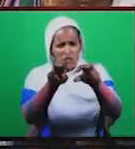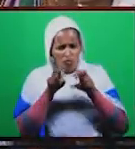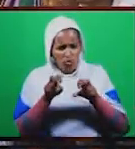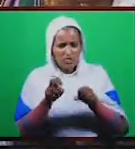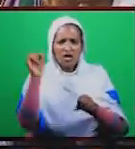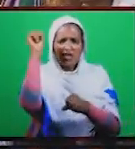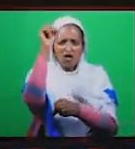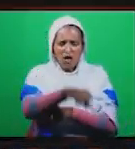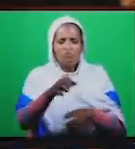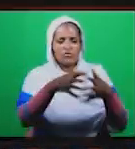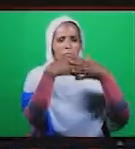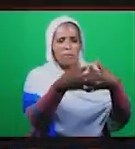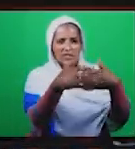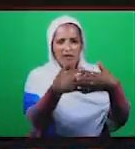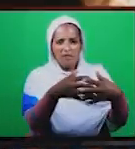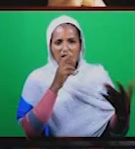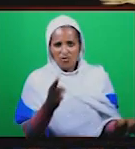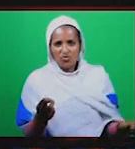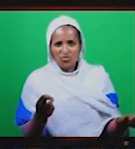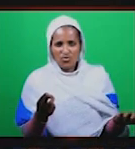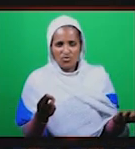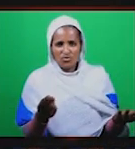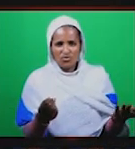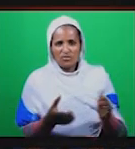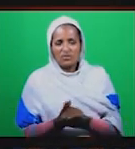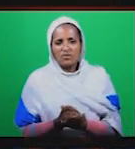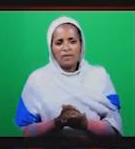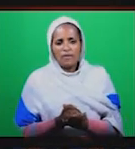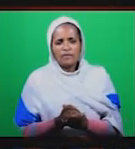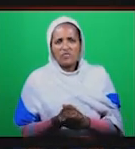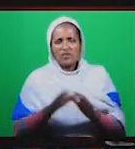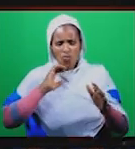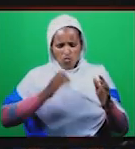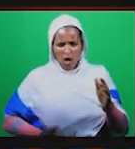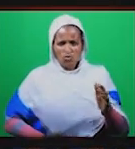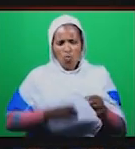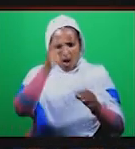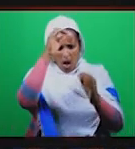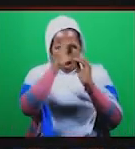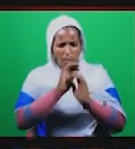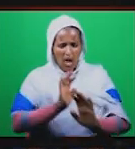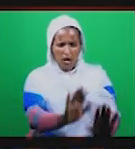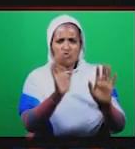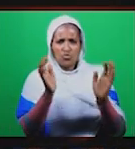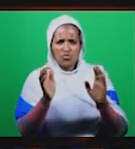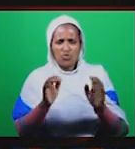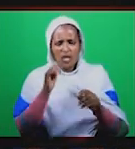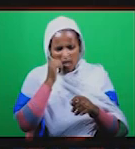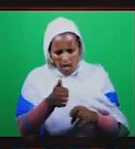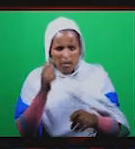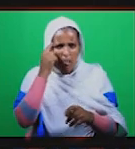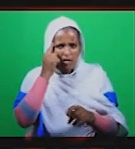ክፋት አያሸንፍም። ክፉዎች አሸናፊዎች አይደሉም። ክፉዎች የተሸናፊዎች መሳሪያዎች ናቸው።